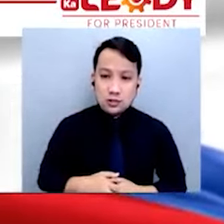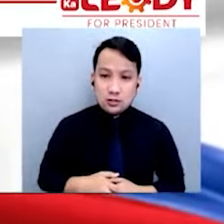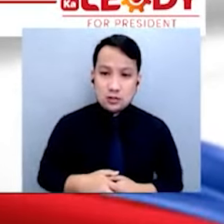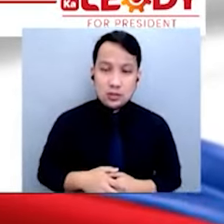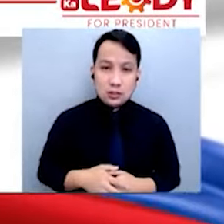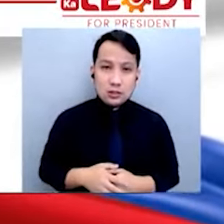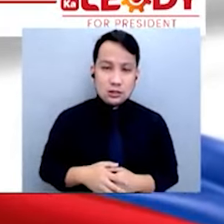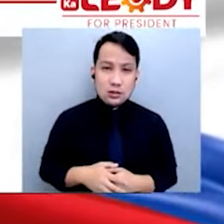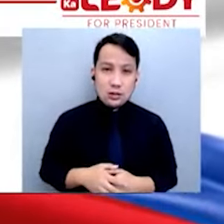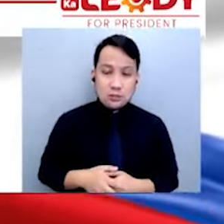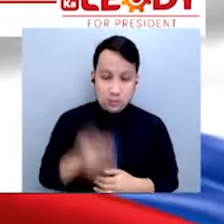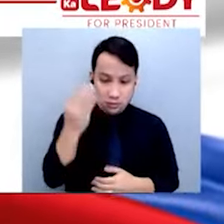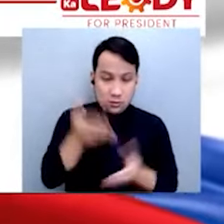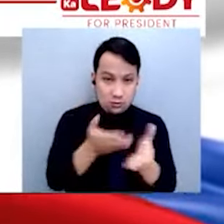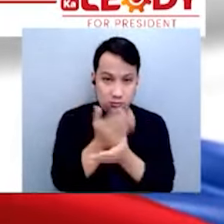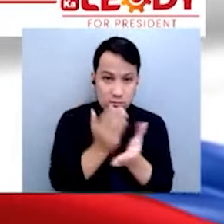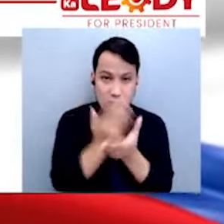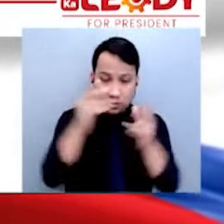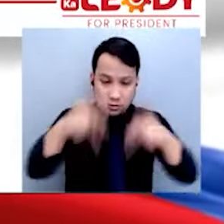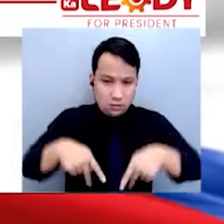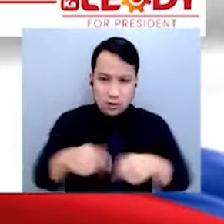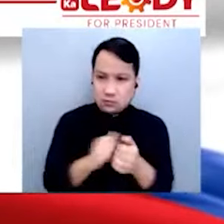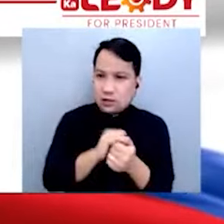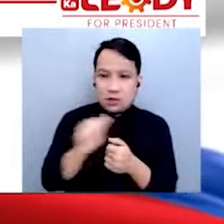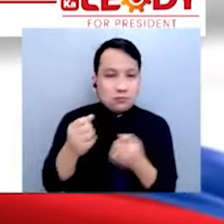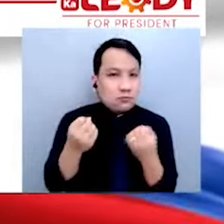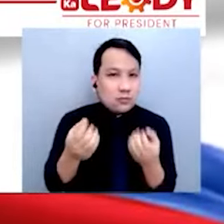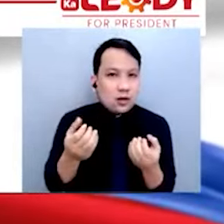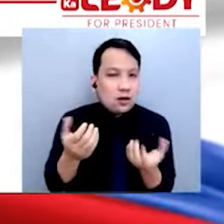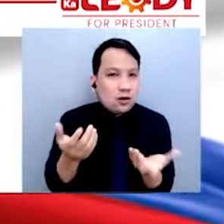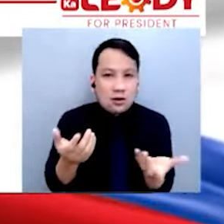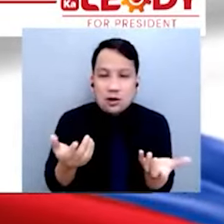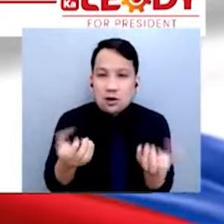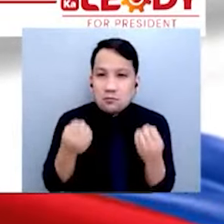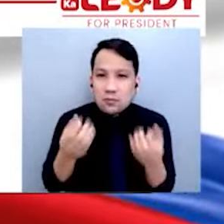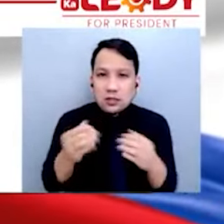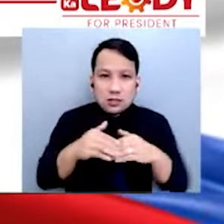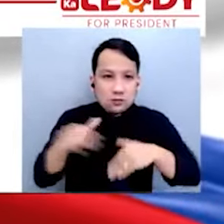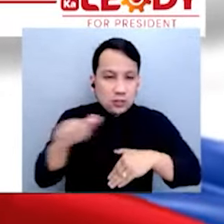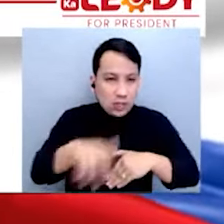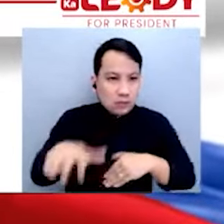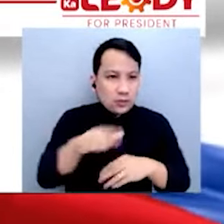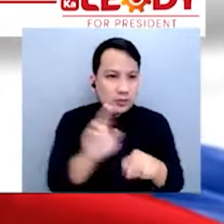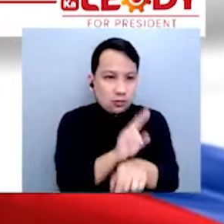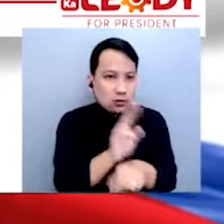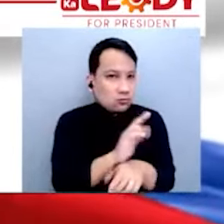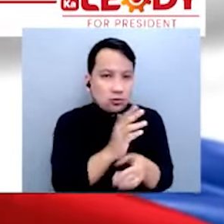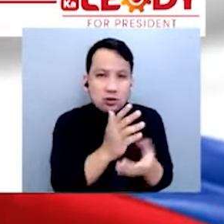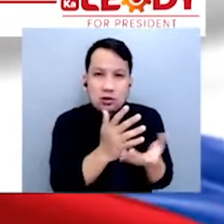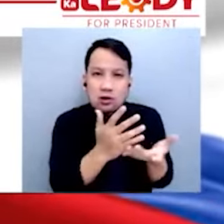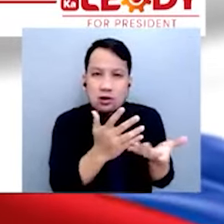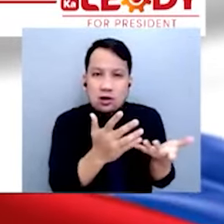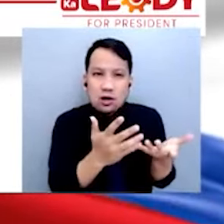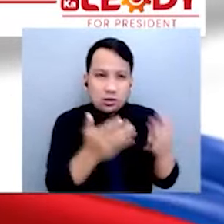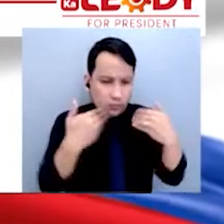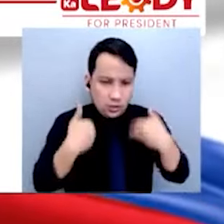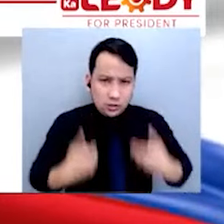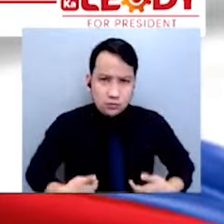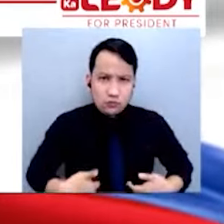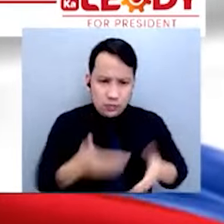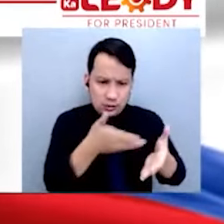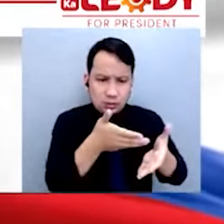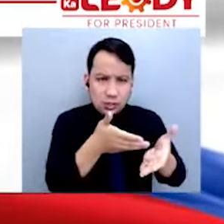nasalaula na karapatang pantao. Malayo na ang inabot ng ating lipunan sa paggalang sa karapatang pantao. Ibalik natin